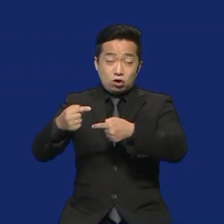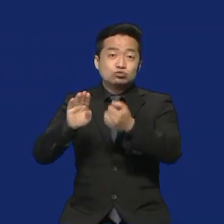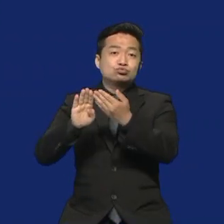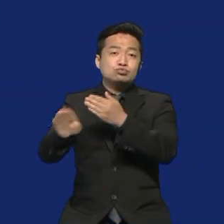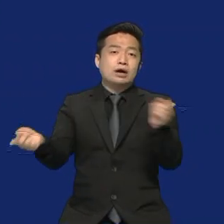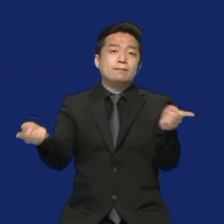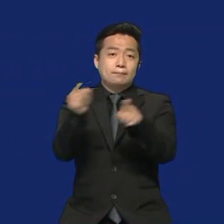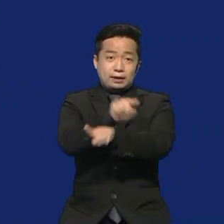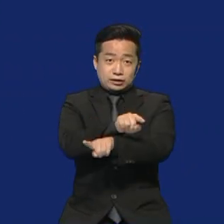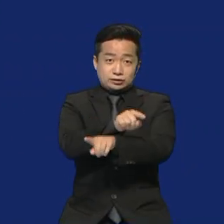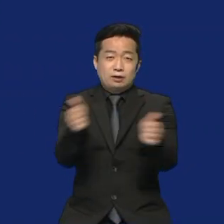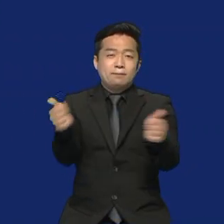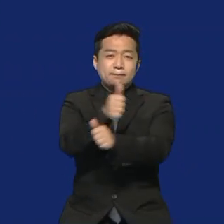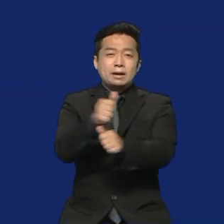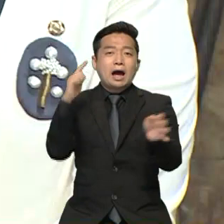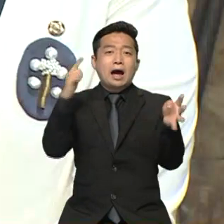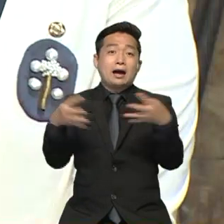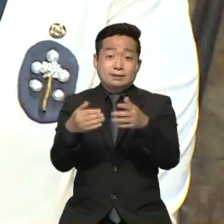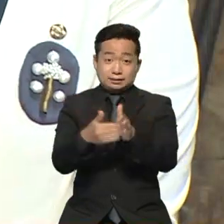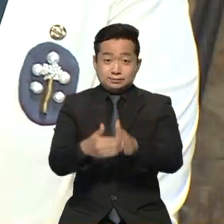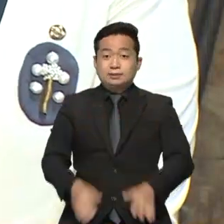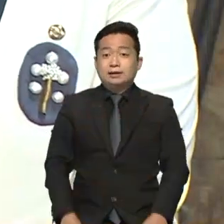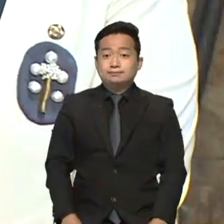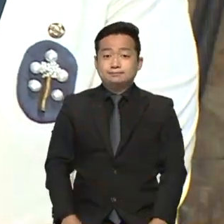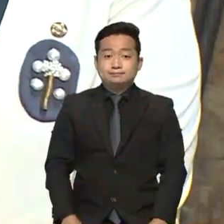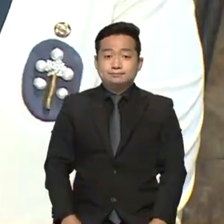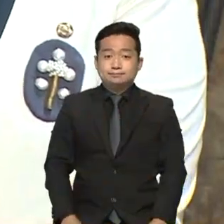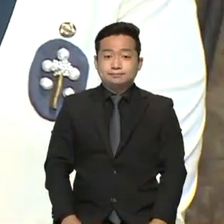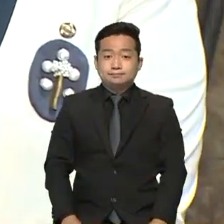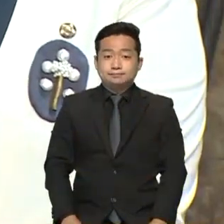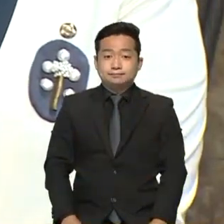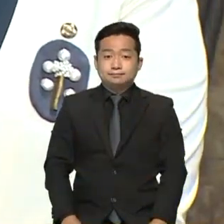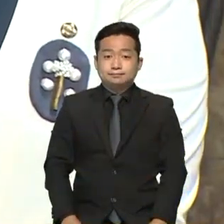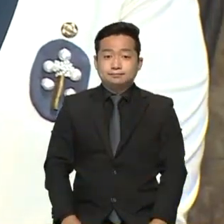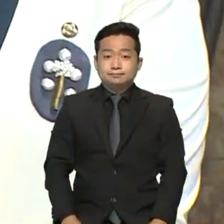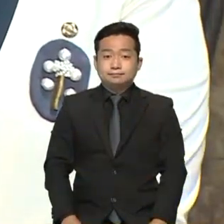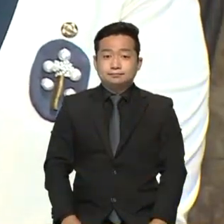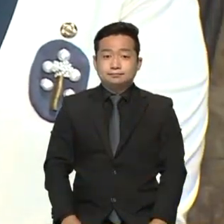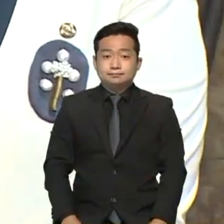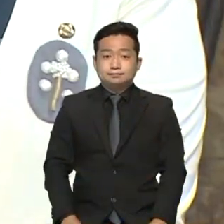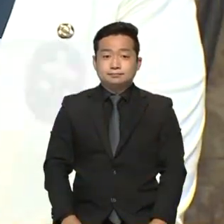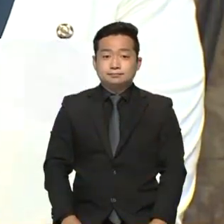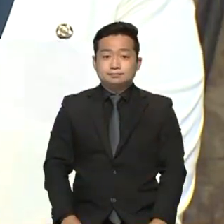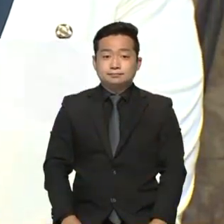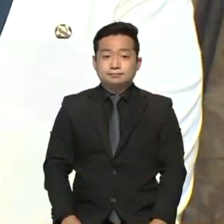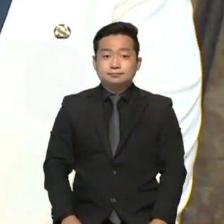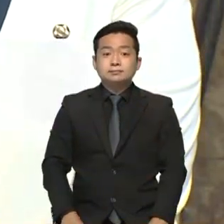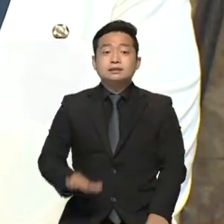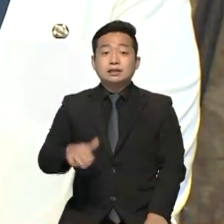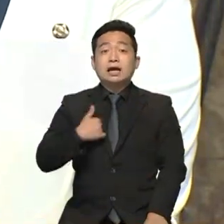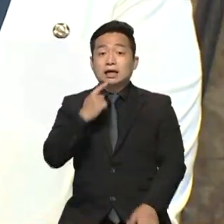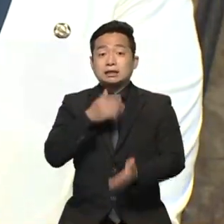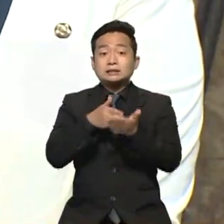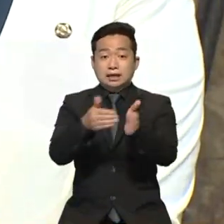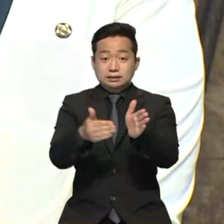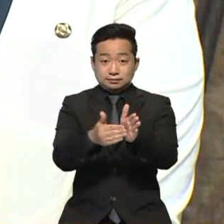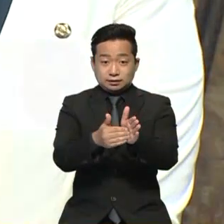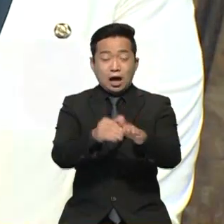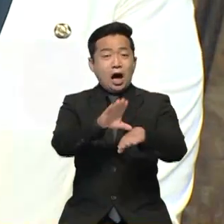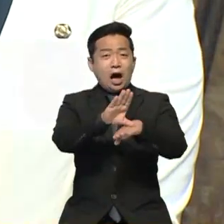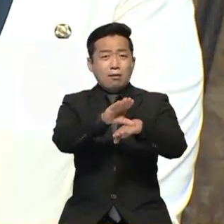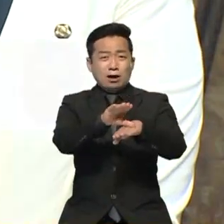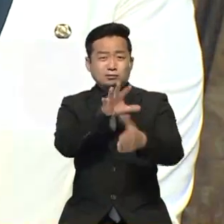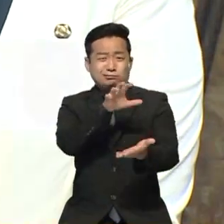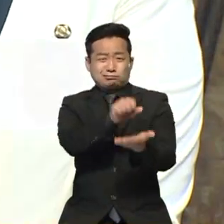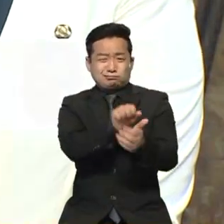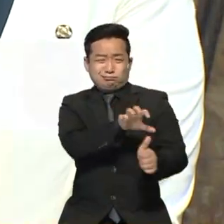방법으로 절충점을 찾았습니다. 제가 제안을 했습니다. 방송 장악의 문제, 당장 우려하는 목소리가